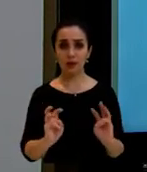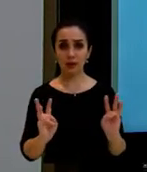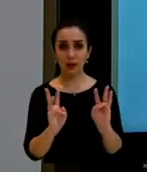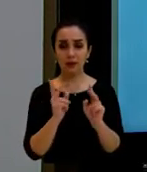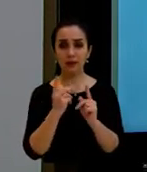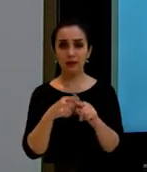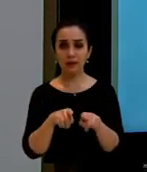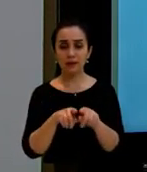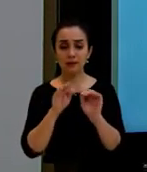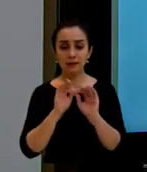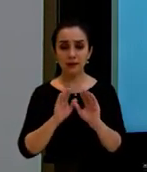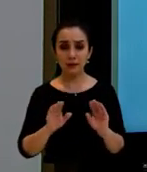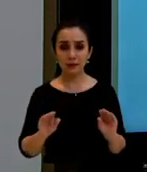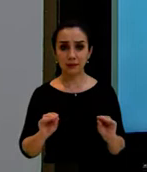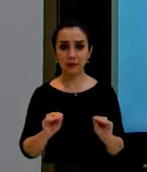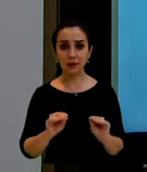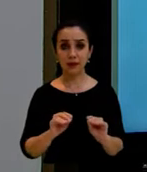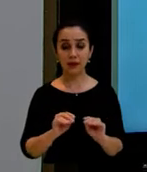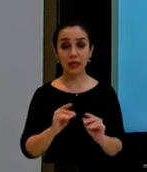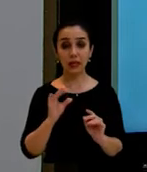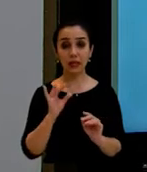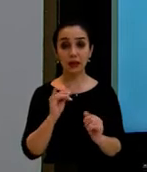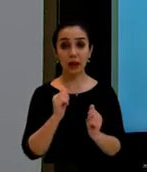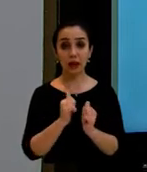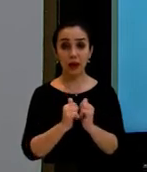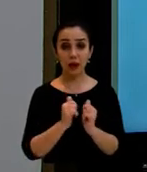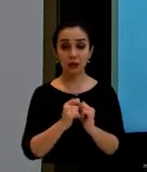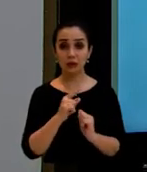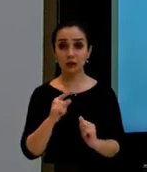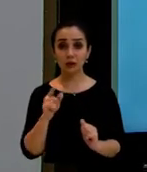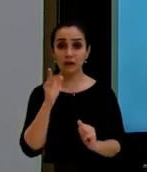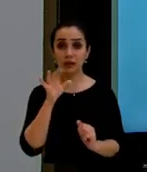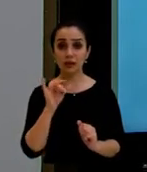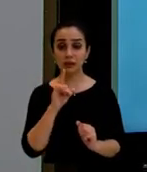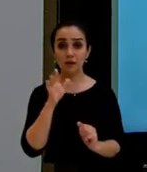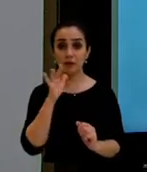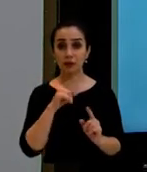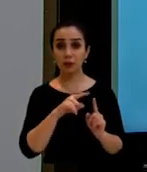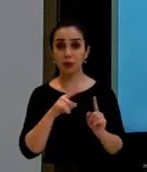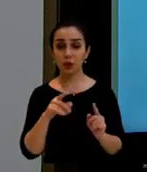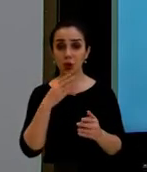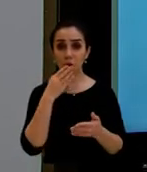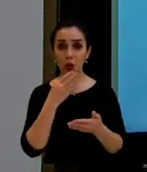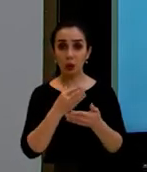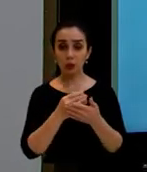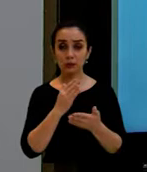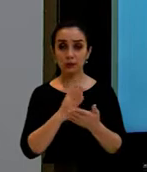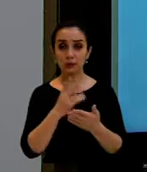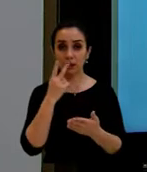так тихо за холмом, и в каждом из времен она имеет свой